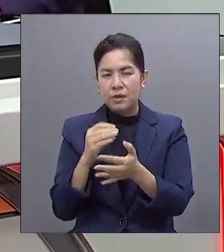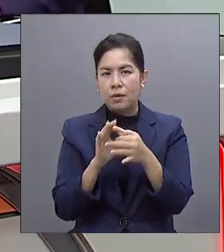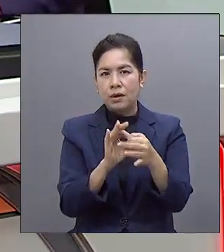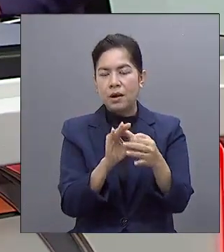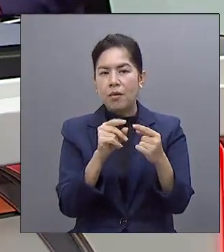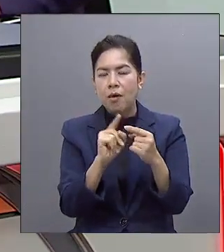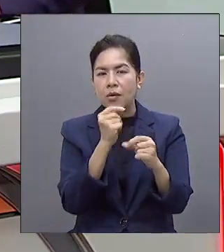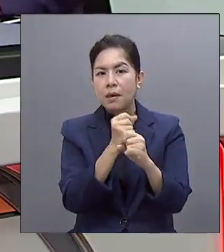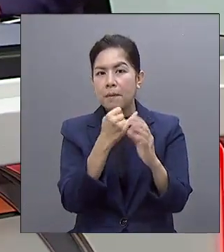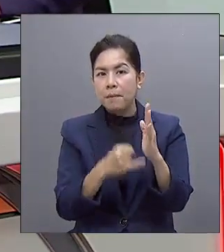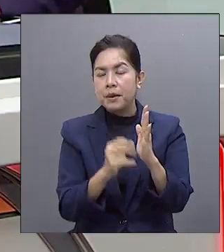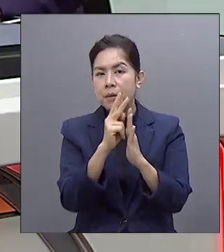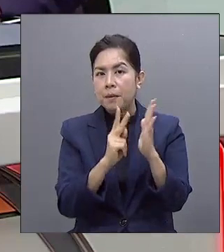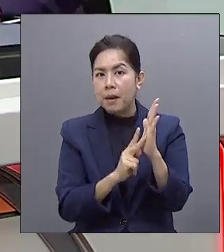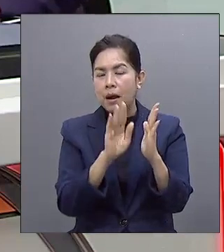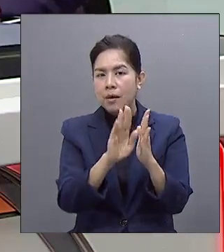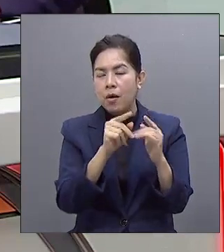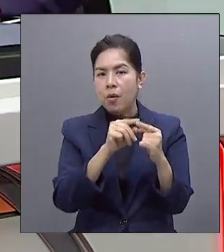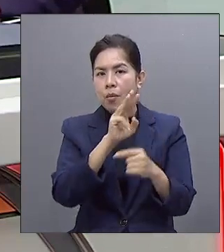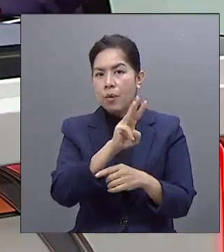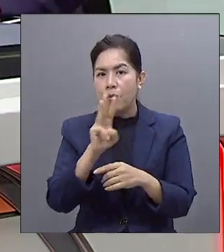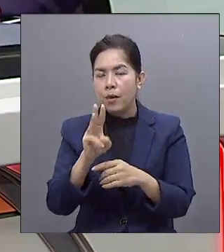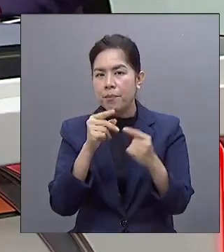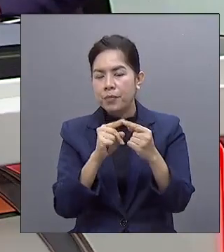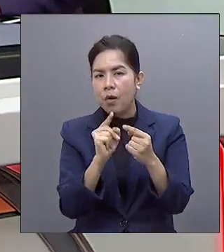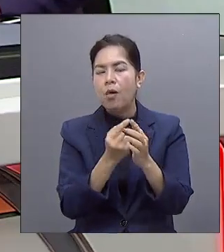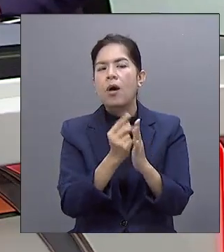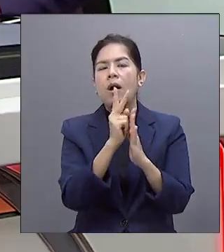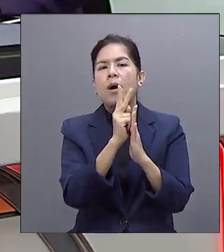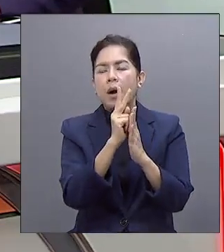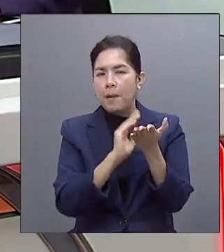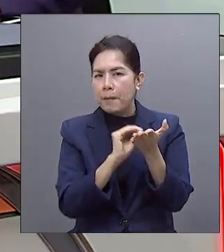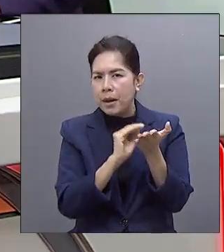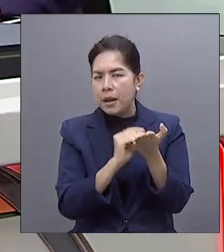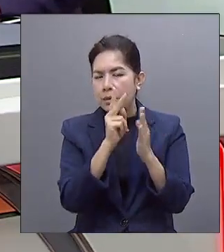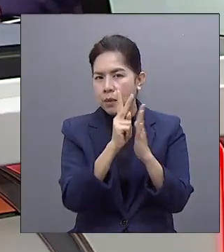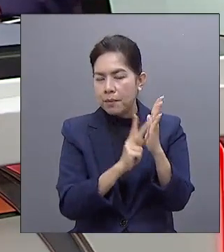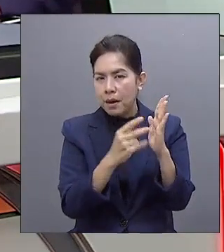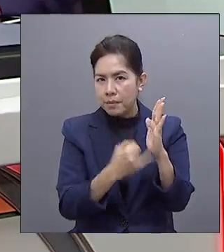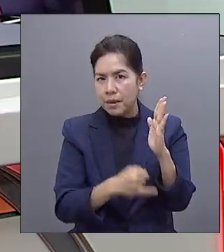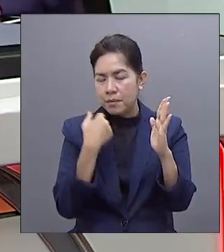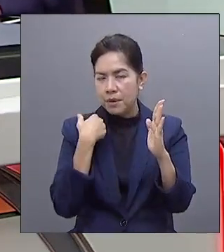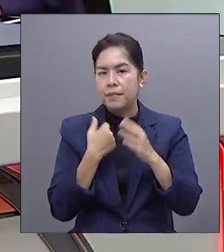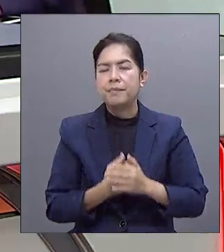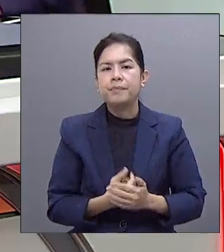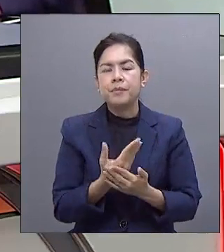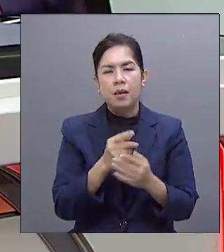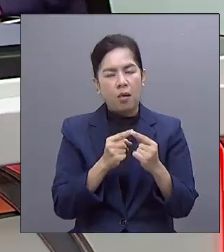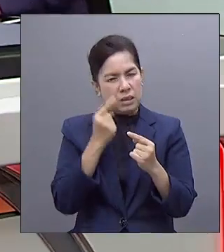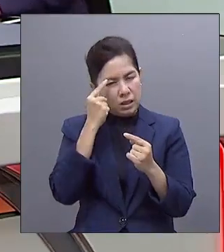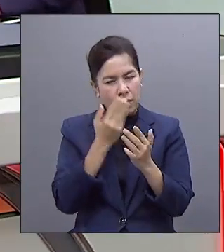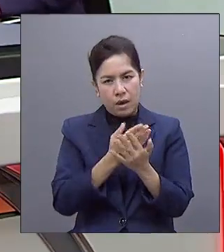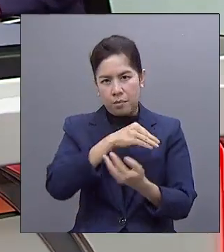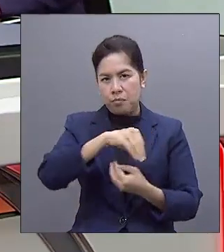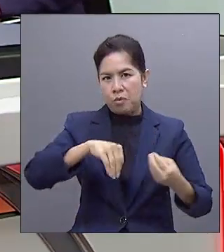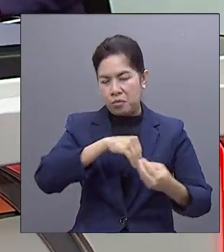ข้องกับการฟอกเงินของเว็บพนันออนไลน์ผ่านสโมสรฟุตบอลในภาคเหนือค่ะโดยคาดว่าจะมีเม็ดเงินหมุนเวียนนับแสน